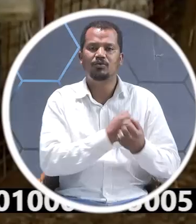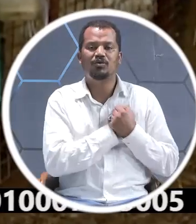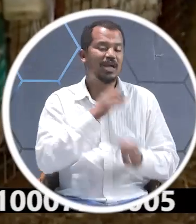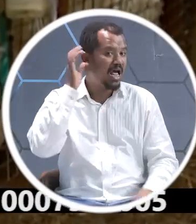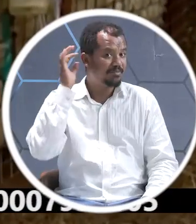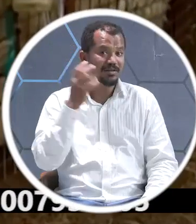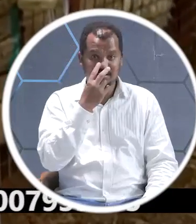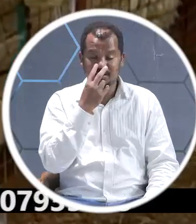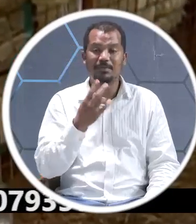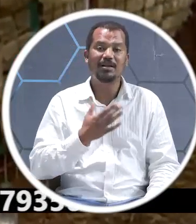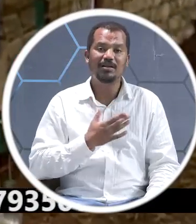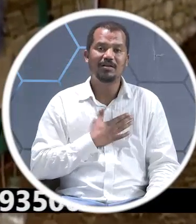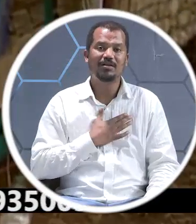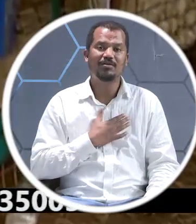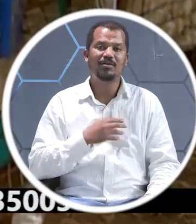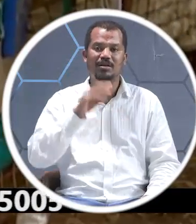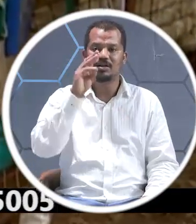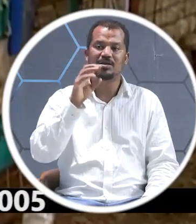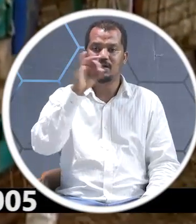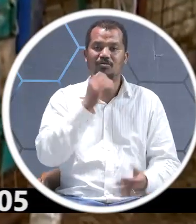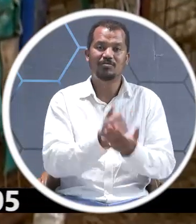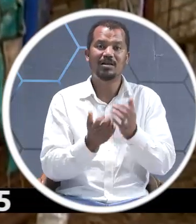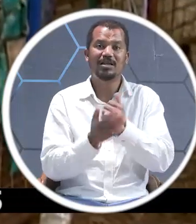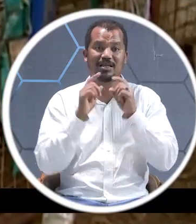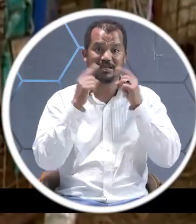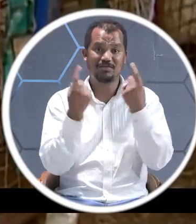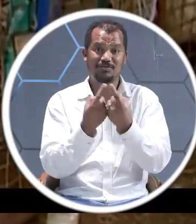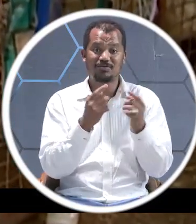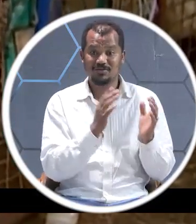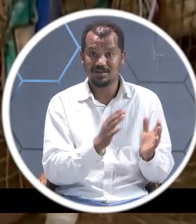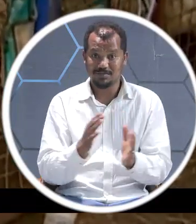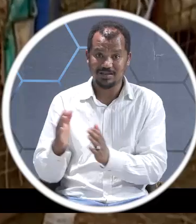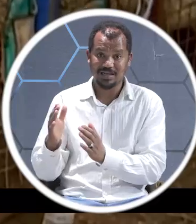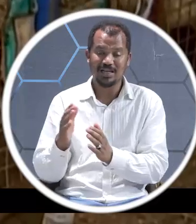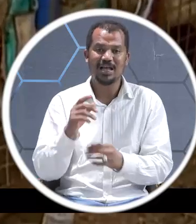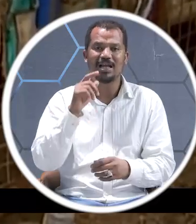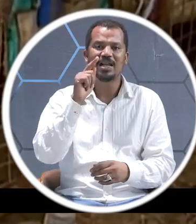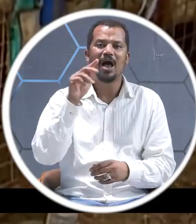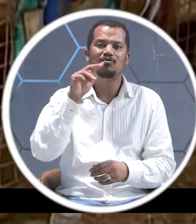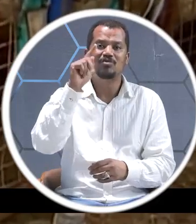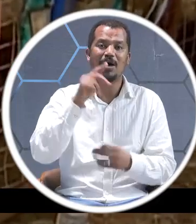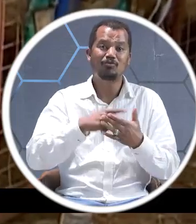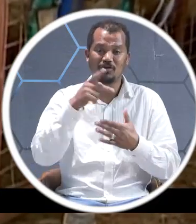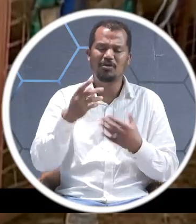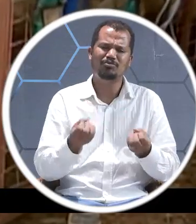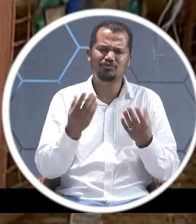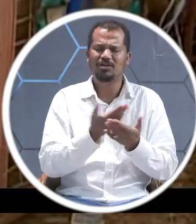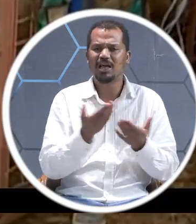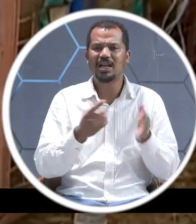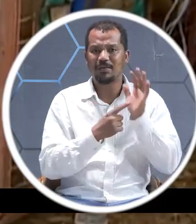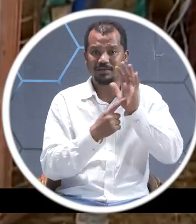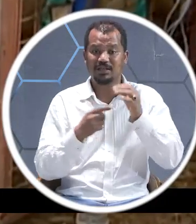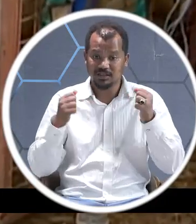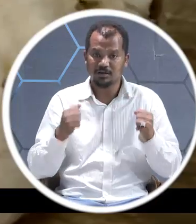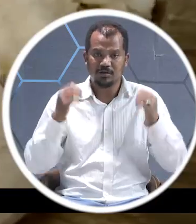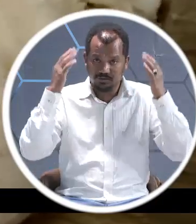ود آدمای تمال کاشو چاچن به سالو مردادات کی بیسته کنن بعضی گاجنو یه نامونا پروگرام بزنه گرو چل